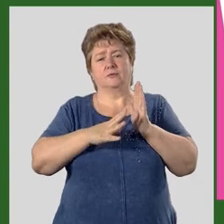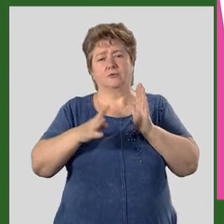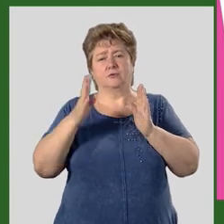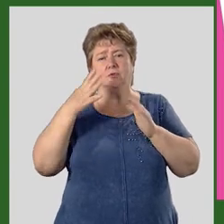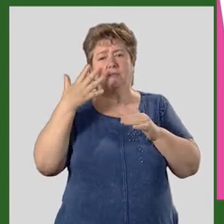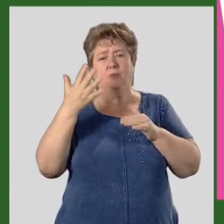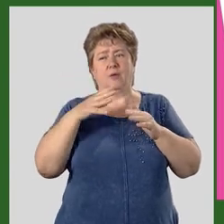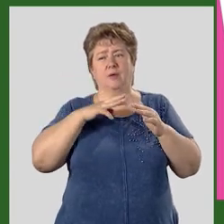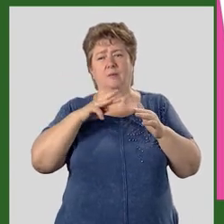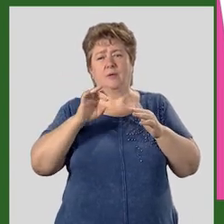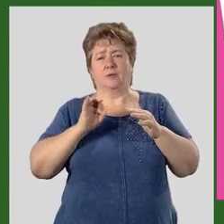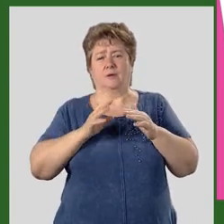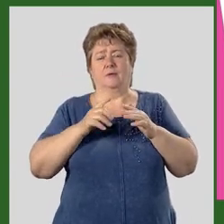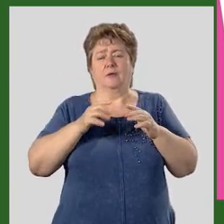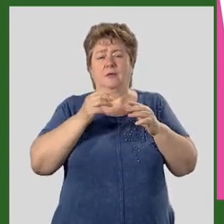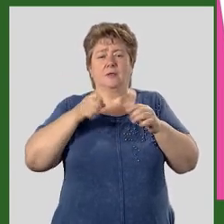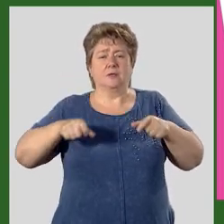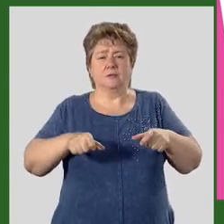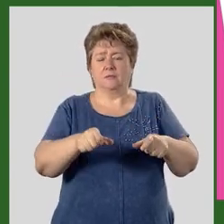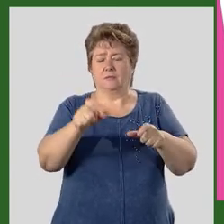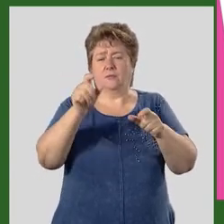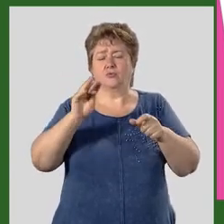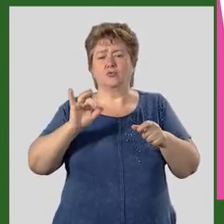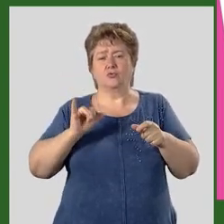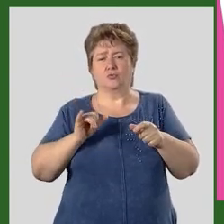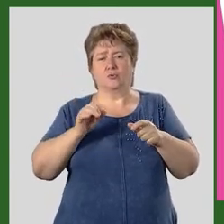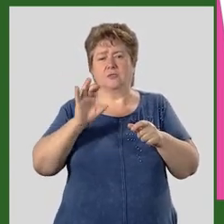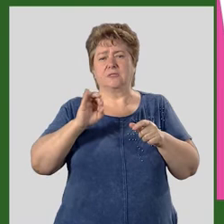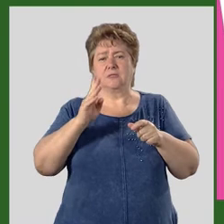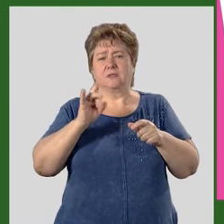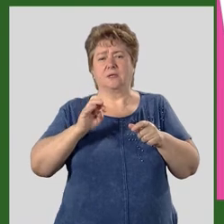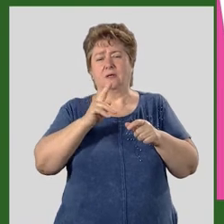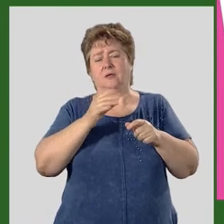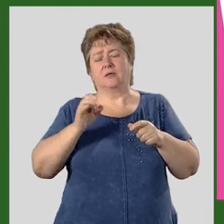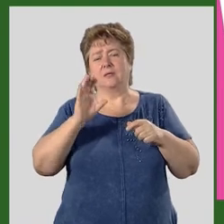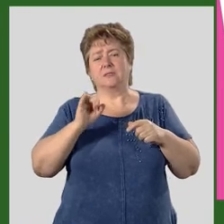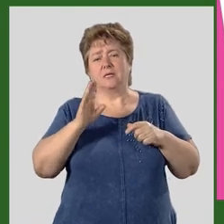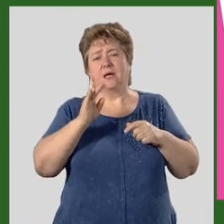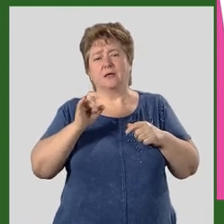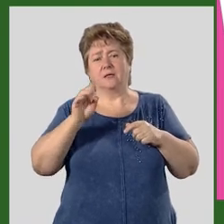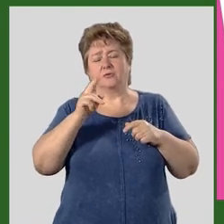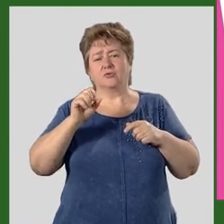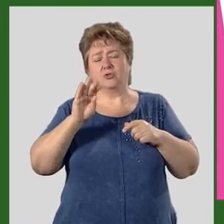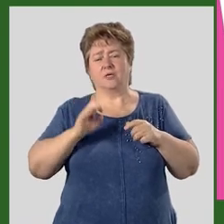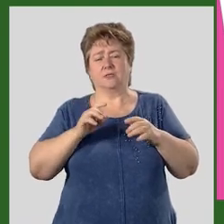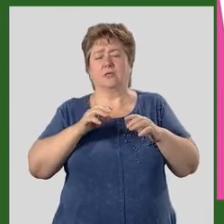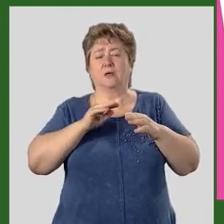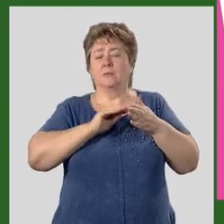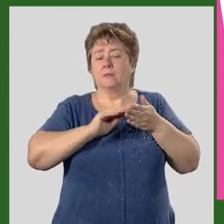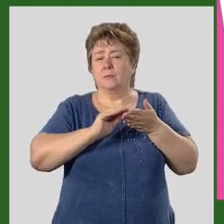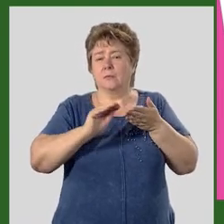6995 метров. Истоки рек Чу, Сырдари и Сарджаз.